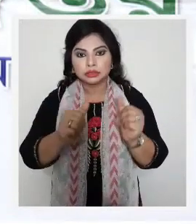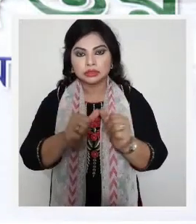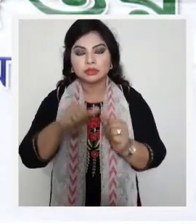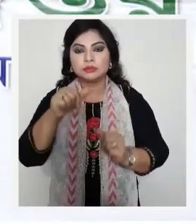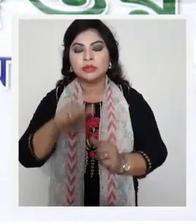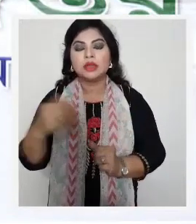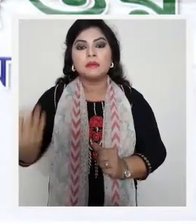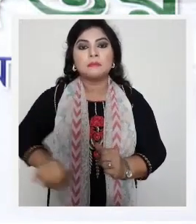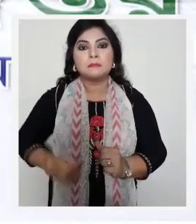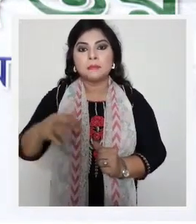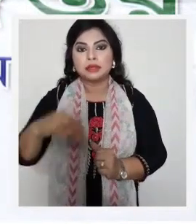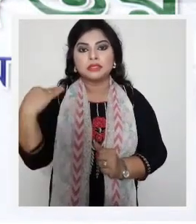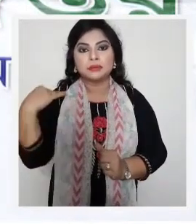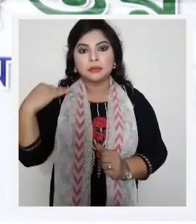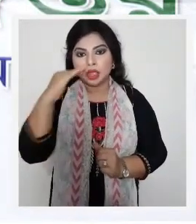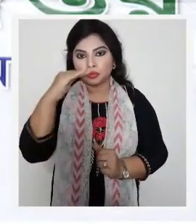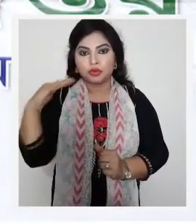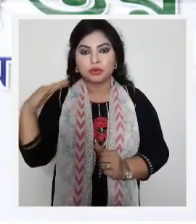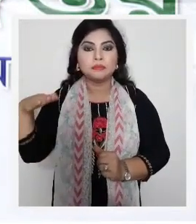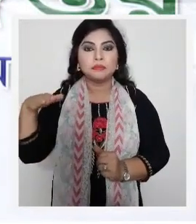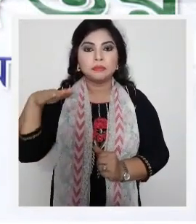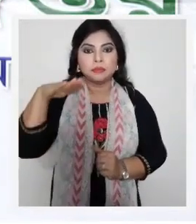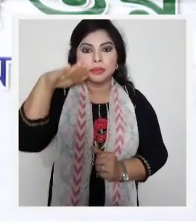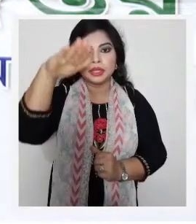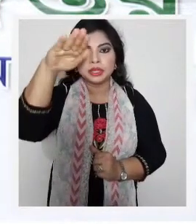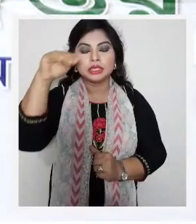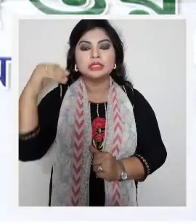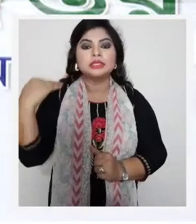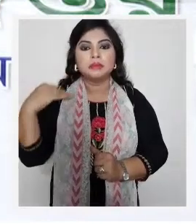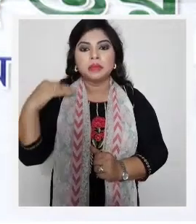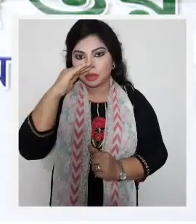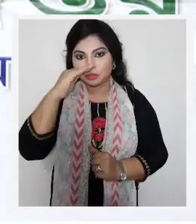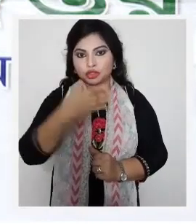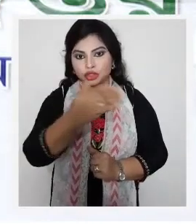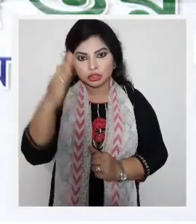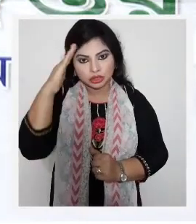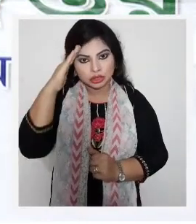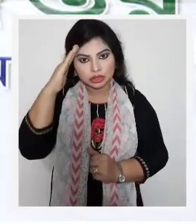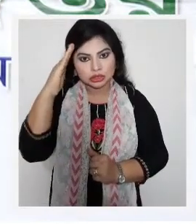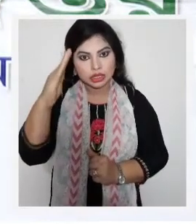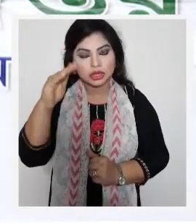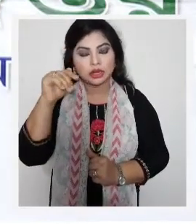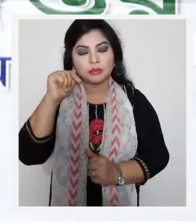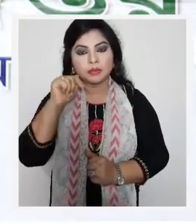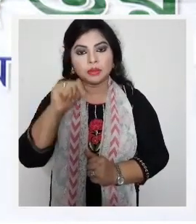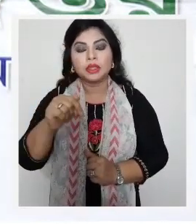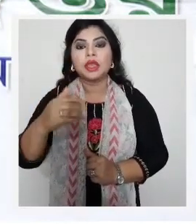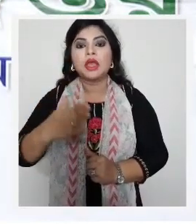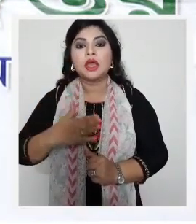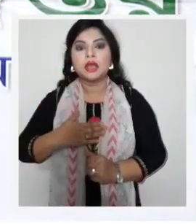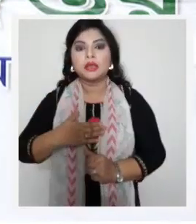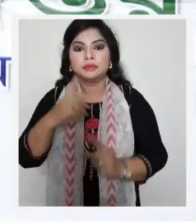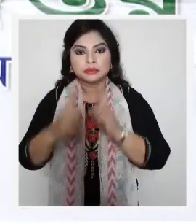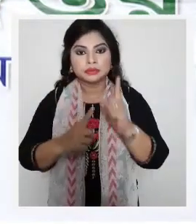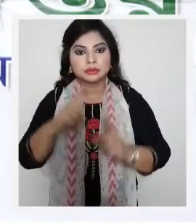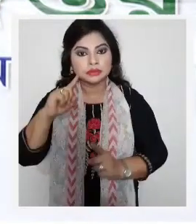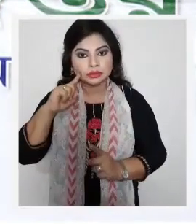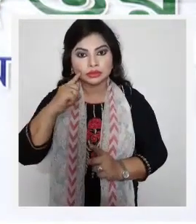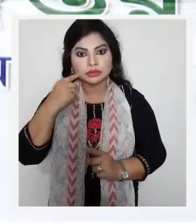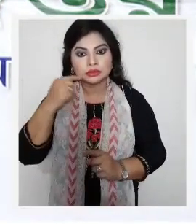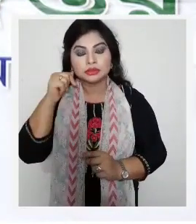প্রিয় সাংবাদিক ভাই ও বোনেরা, সম্মানিত দর্শক শ্রোতাবৃন্দ, প্রিয় দেশবাসী, বাংলাদেশি প্রবাসী ভাই ও বোনেরা, আসসালামু